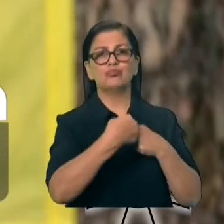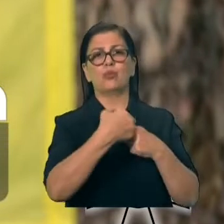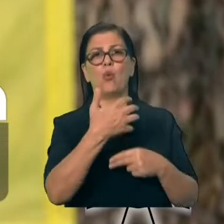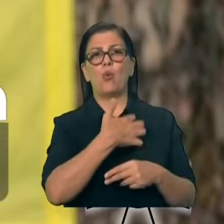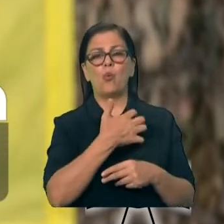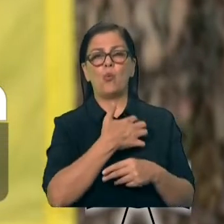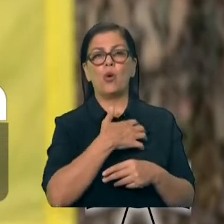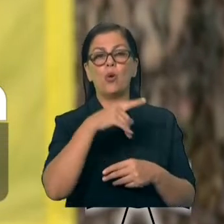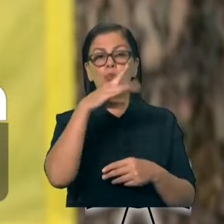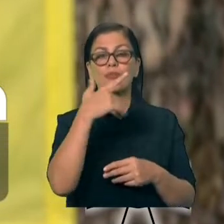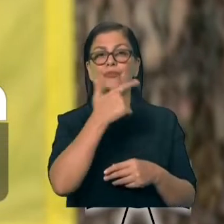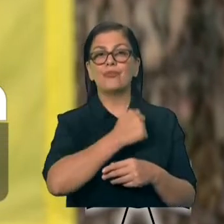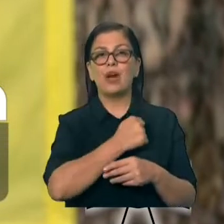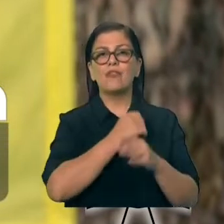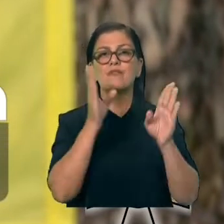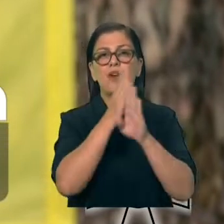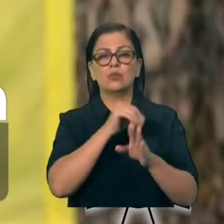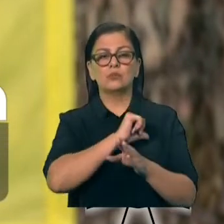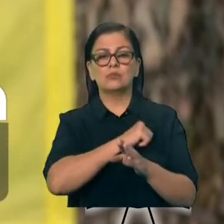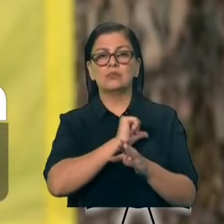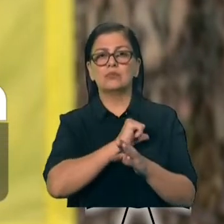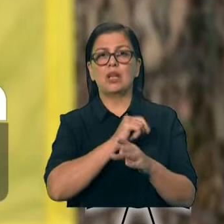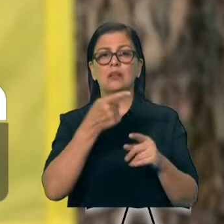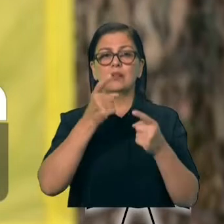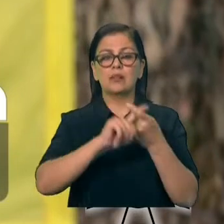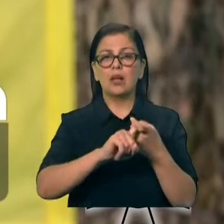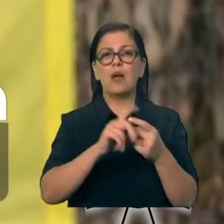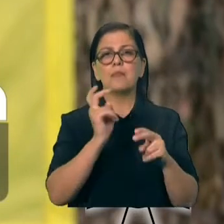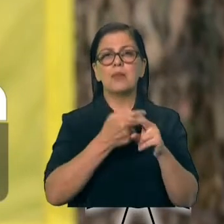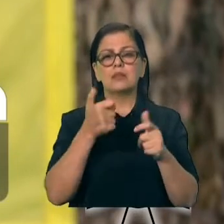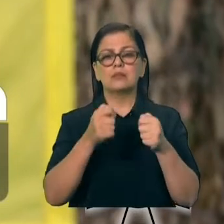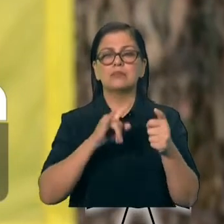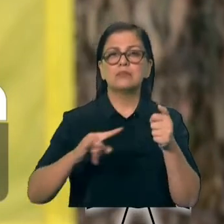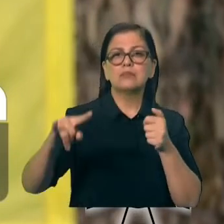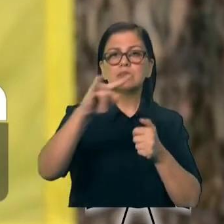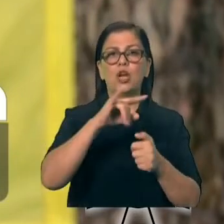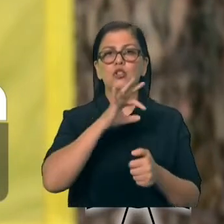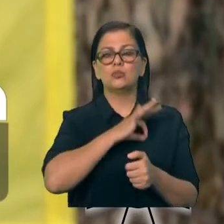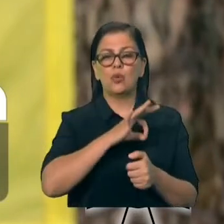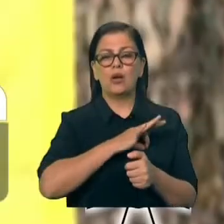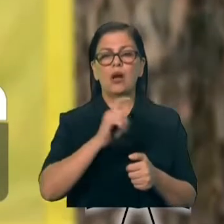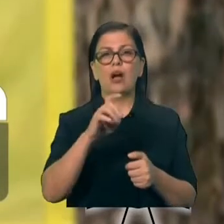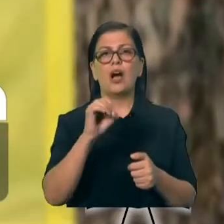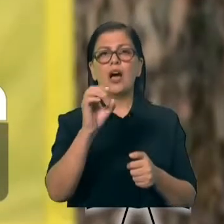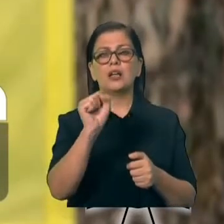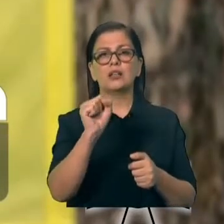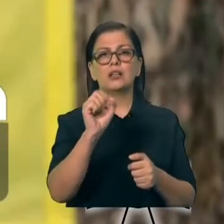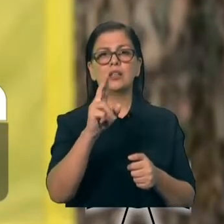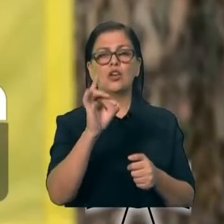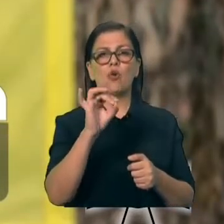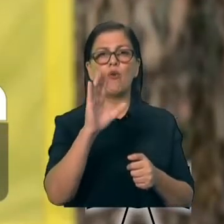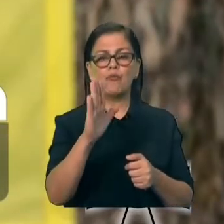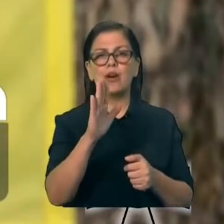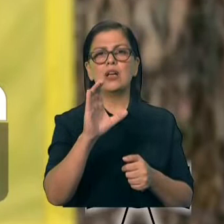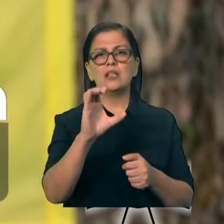yönəldib. Rusiya ordusu hava kəşfiyyatı aparmaq üçün pilotsuz uçuş aparatlarından fəal istifadə edir. Xarkov, Slavyansk və Kramatorsk